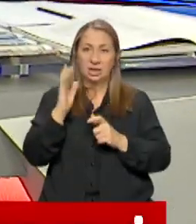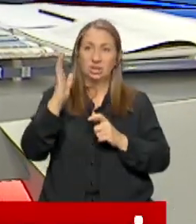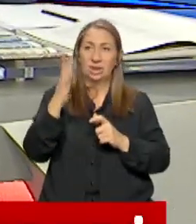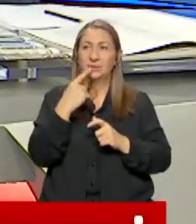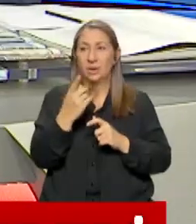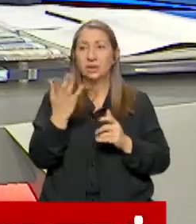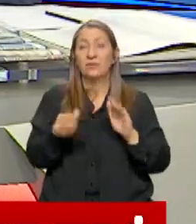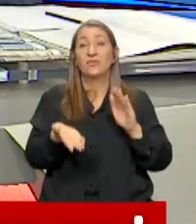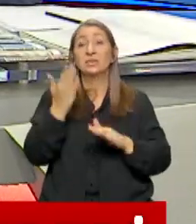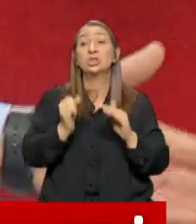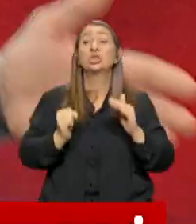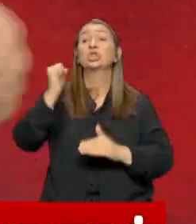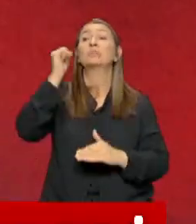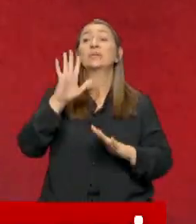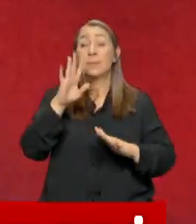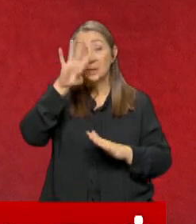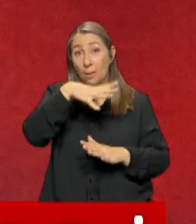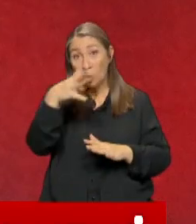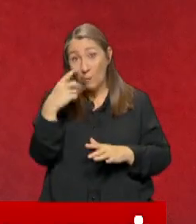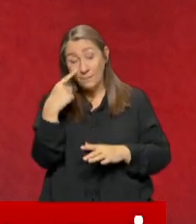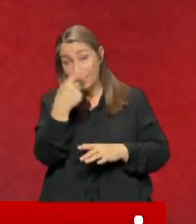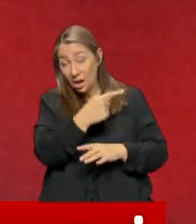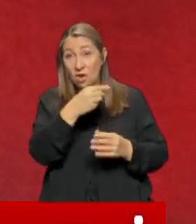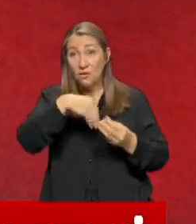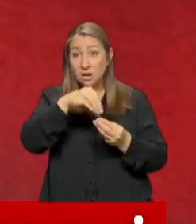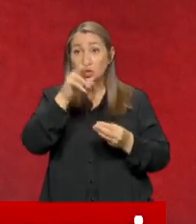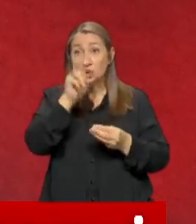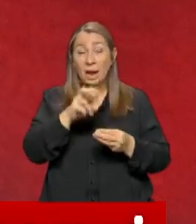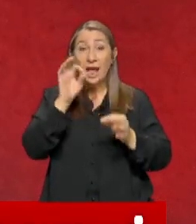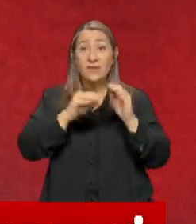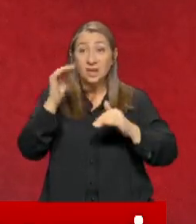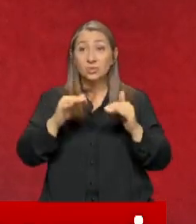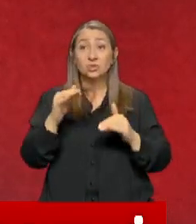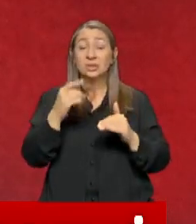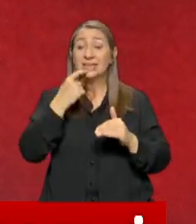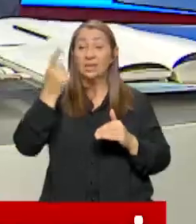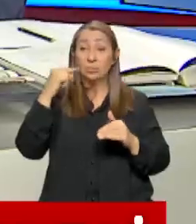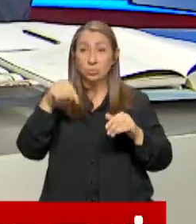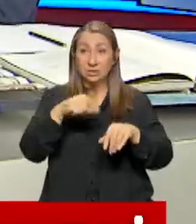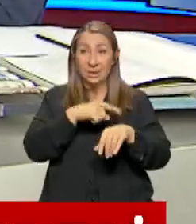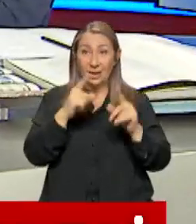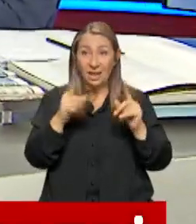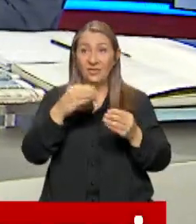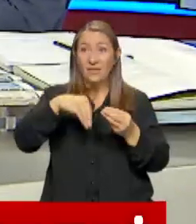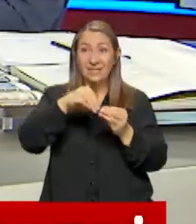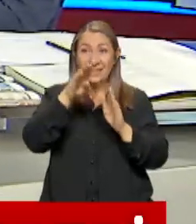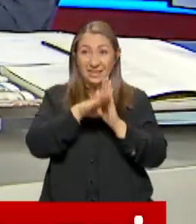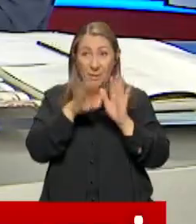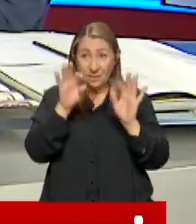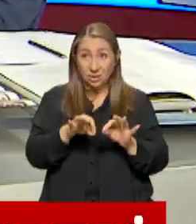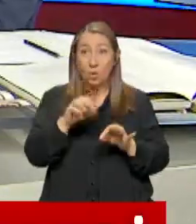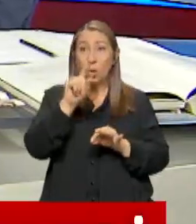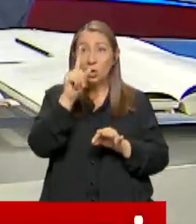İnşallah daha fazla gitmez ama bir tabloya baktığımızda faiz dolar enflasyon geçen yıl bu zamanlarda faiz indirmeye başladık